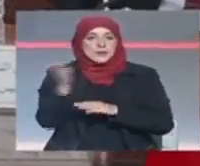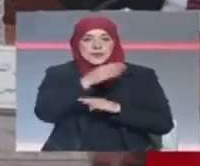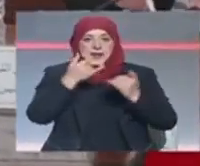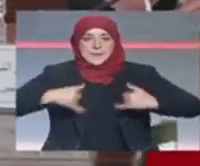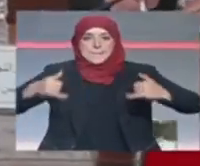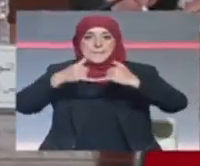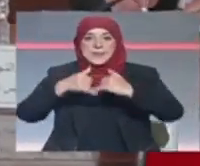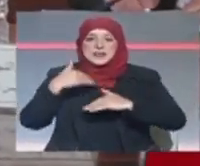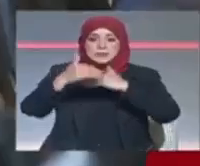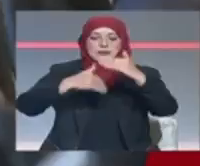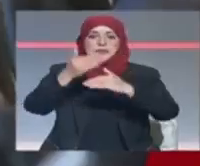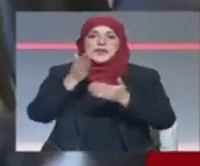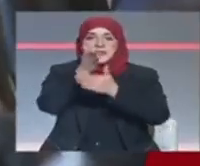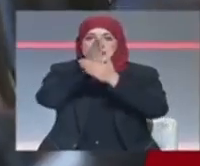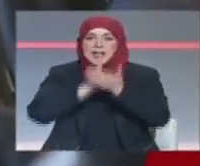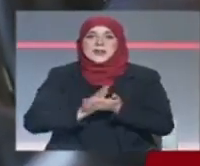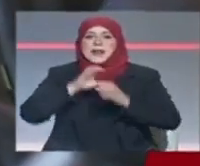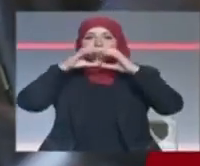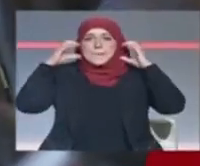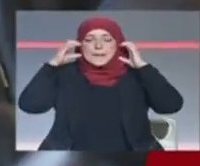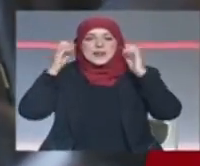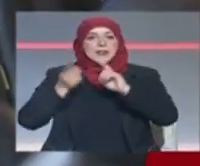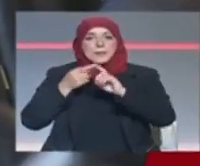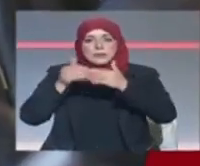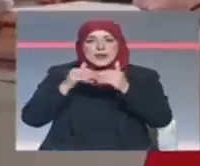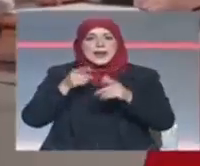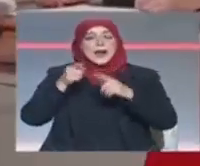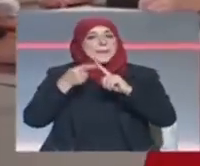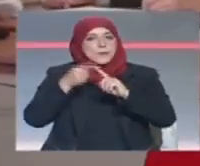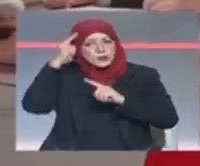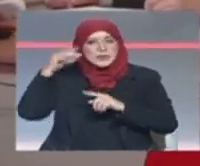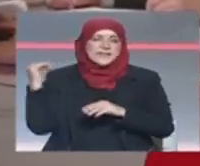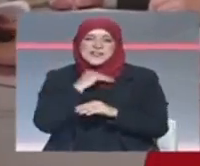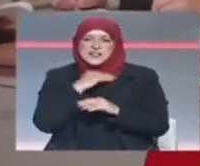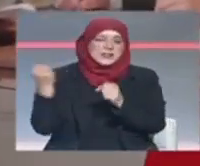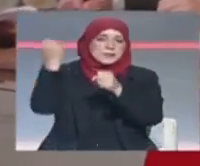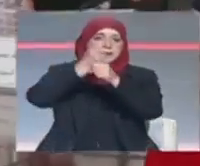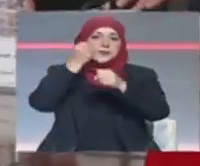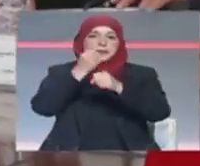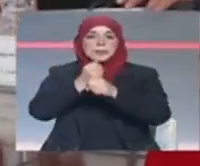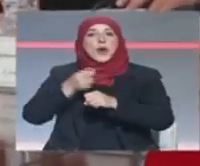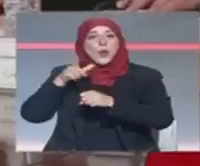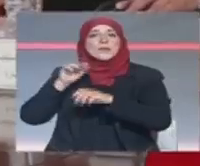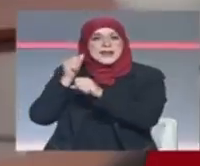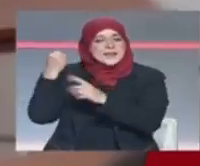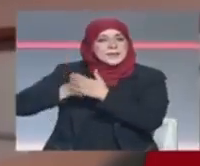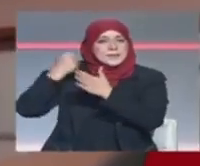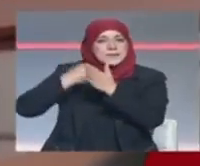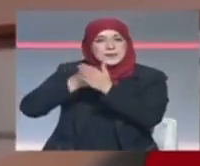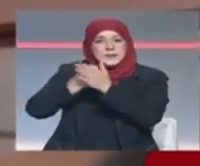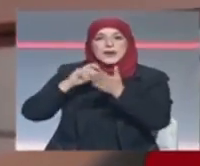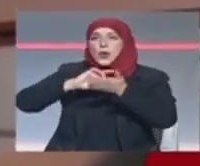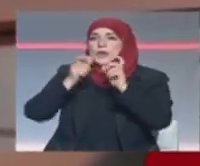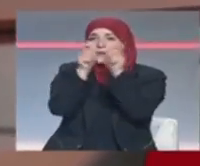انجاز الكمامات لتلبيه الحاجات الوطنيه واوصى بالاسراع في تنفيذ هذا البرنامج وحرص الصناعيين على الخيرات فيه